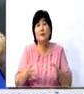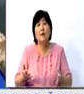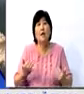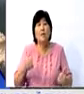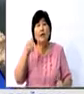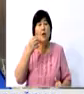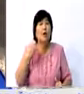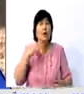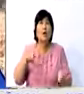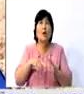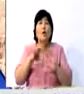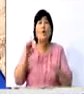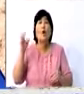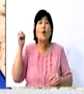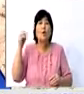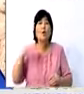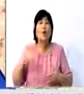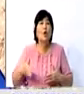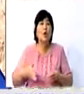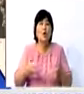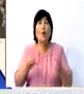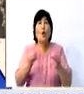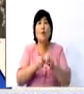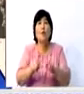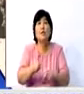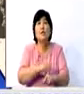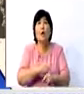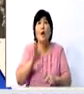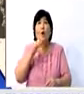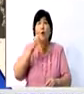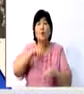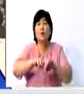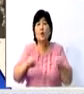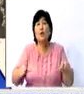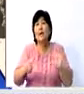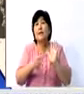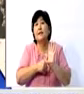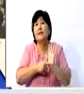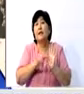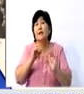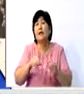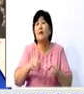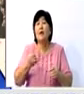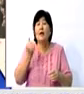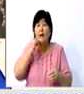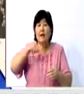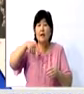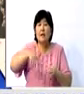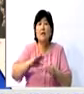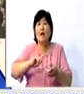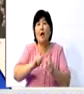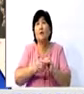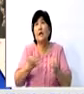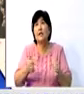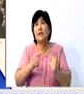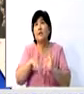Биылғы жылы Қызылорда қаласы бойынша Нұрлы жол бағдарламасы аясында 10 шақырымнан аса ауыз су құбыры және 7 шақырым кәріз су құбыры ауыстыру көзделген. Қазіргі